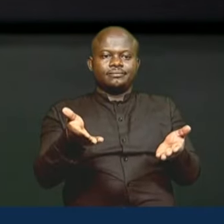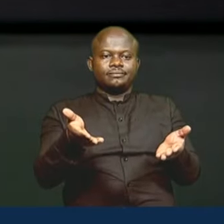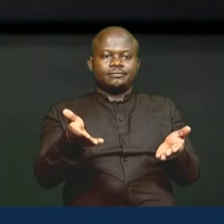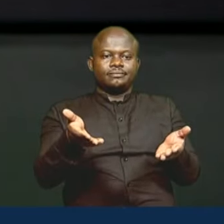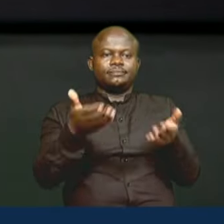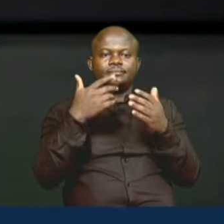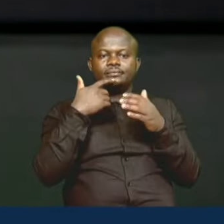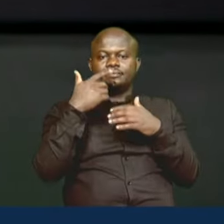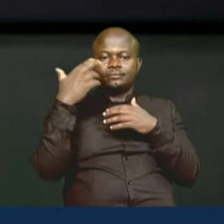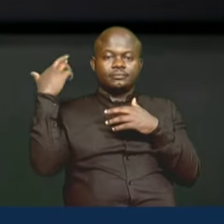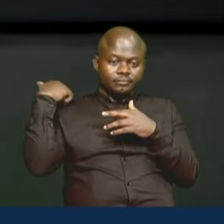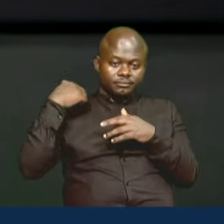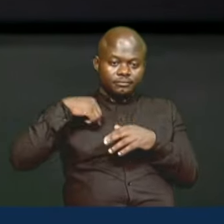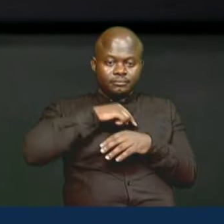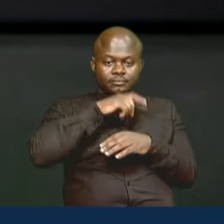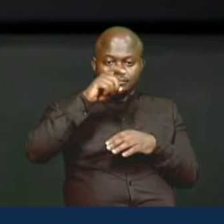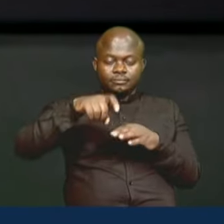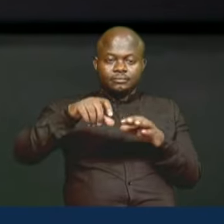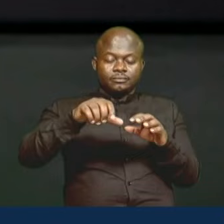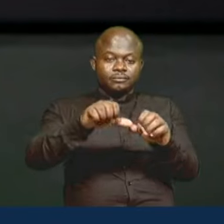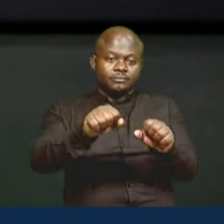ni inshingano dukwiriye gufata